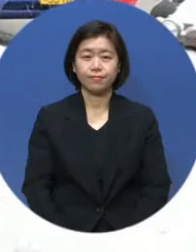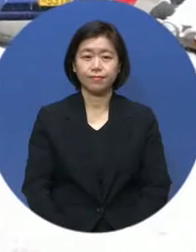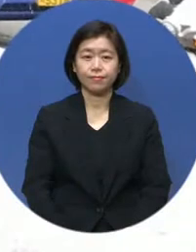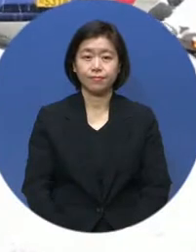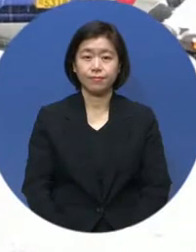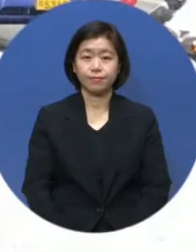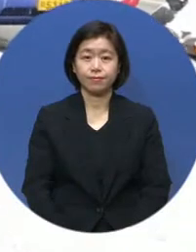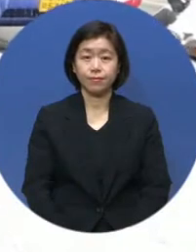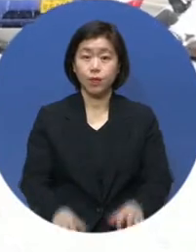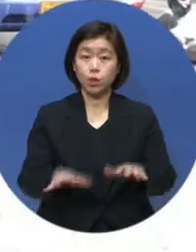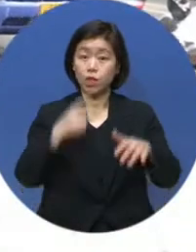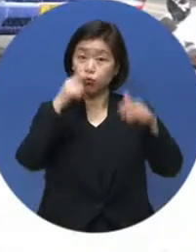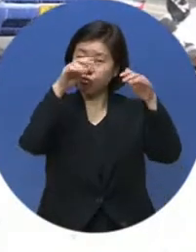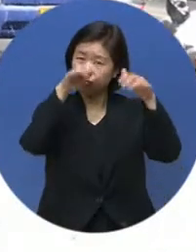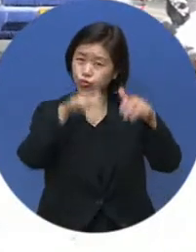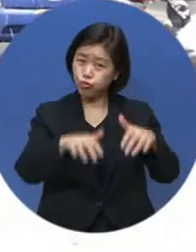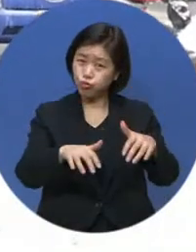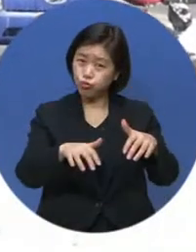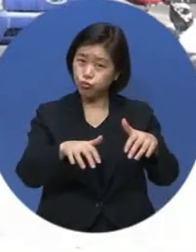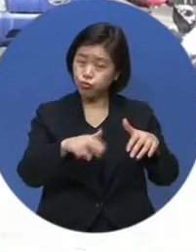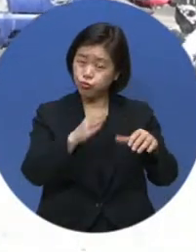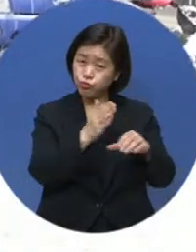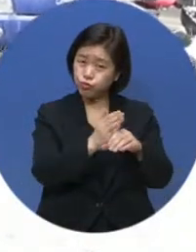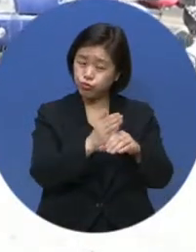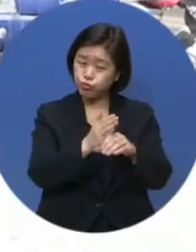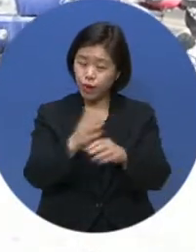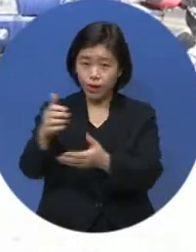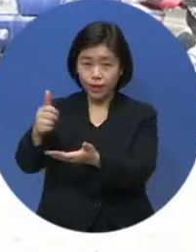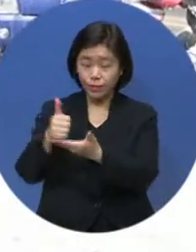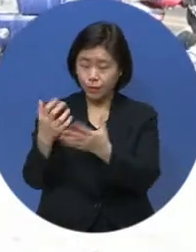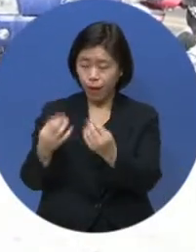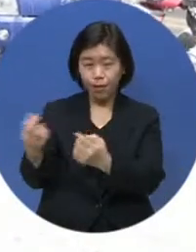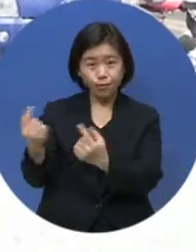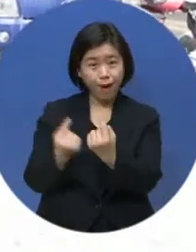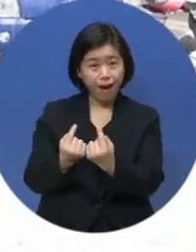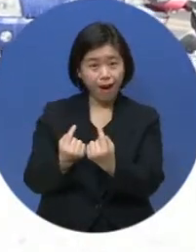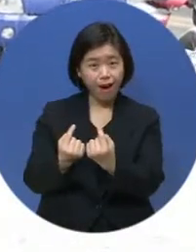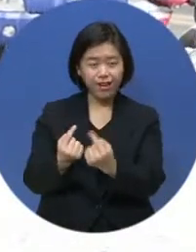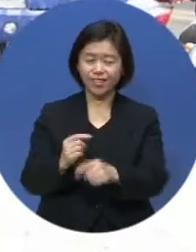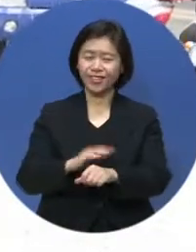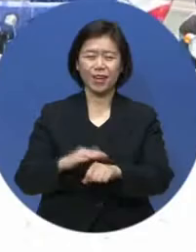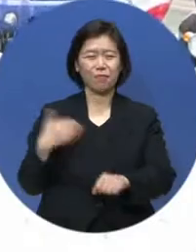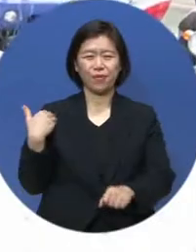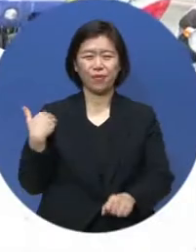오늘 눈 많이 오는데 손님 많이 올 것 같아요? 모르겠어요.